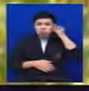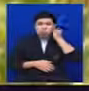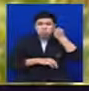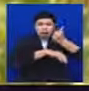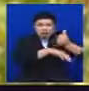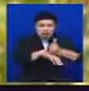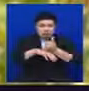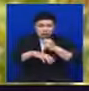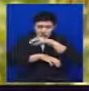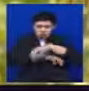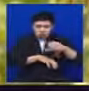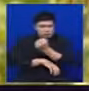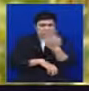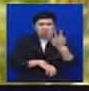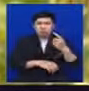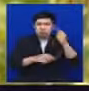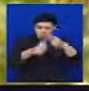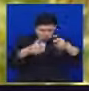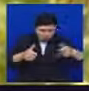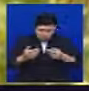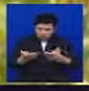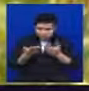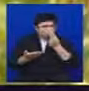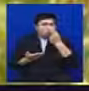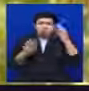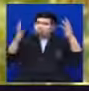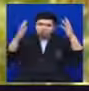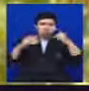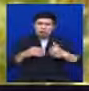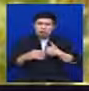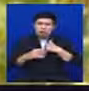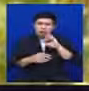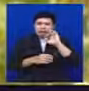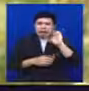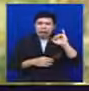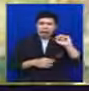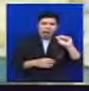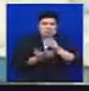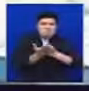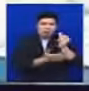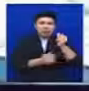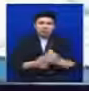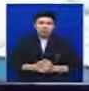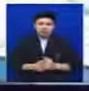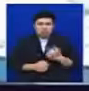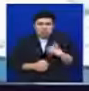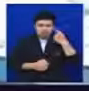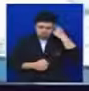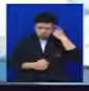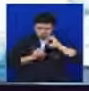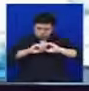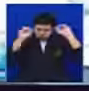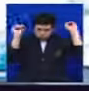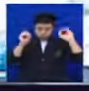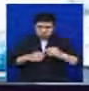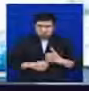านทั้ง4หมู่ไม่ได้รับรู้เรื่องราวอะไรตรงนี้เลยที่ว่าผ่าน EIA ไม่รู้เรื่อง